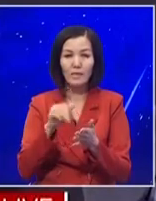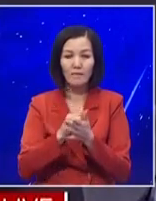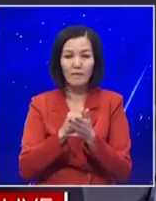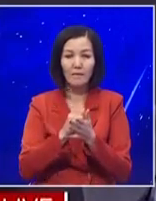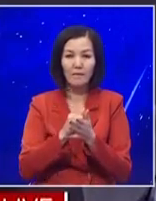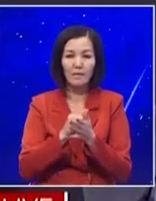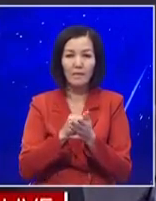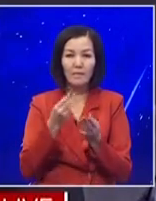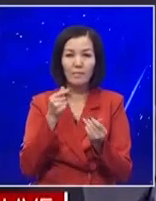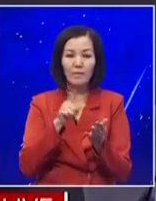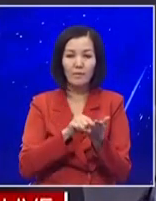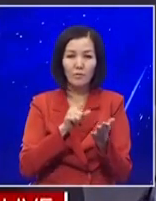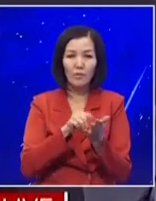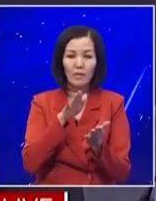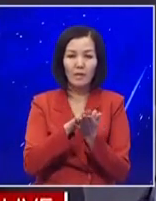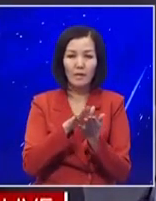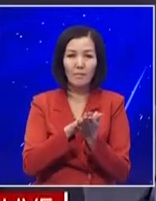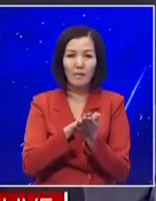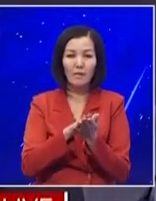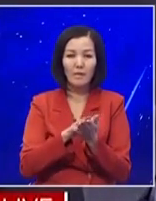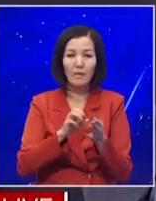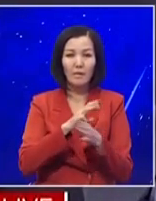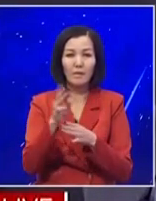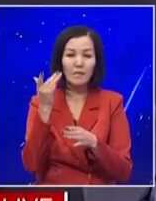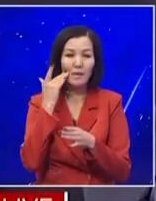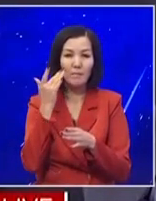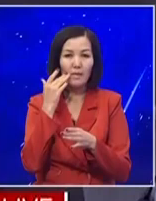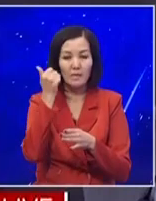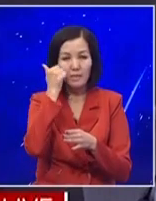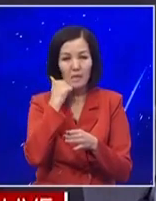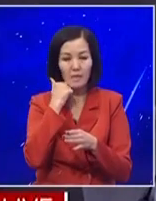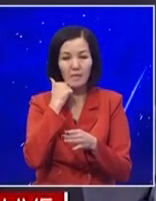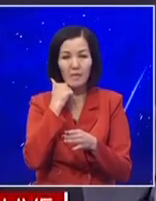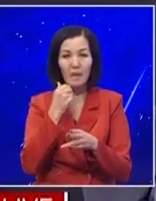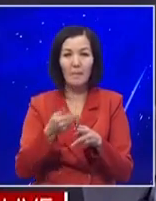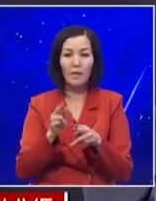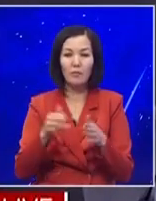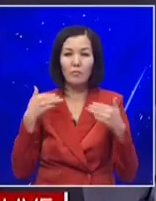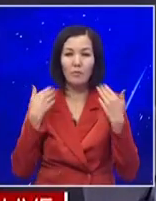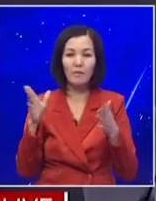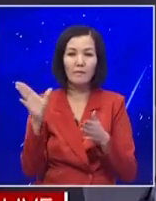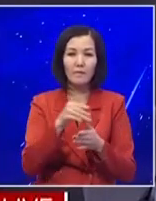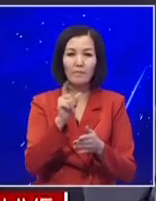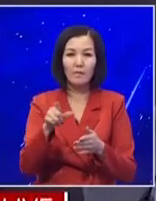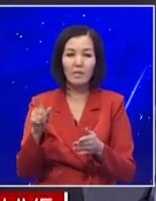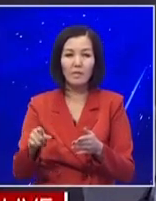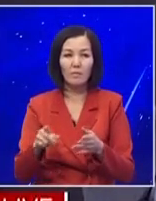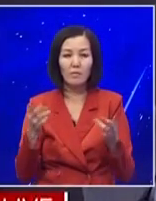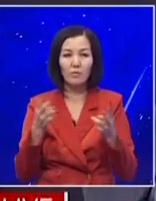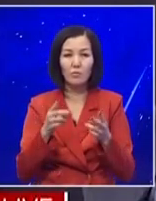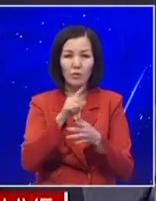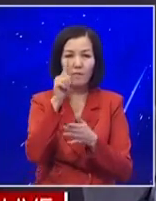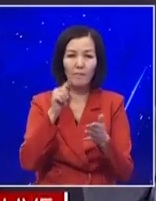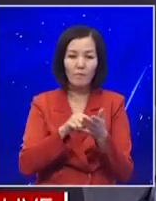назначение пенсионного накопления – это обеспечение доходами стабильными при достижении старости. Поэтому предлагается всем гражданам взвешенно подойти к